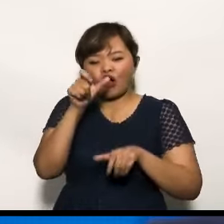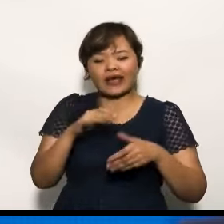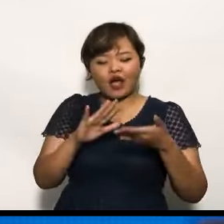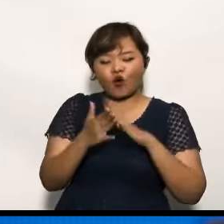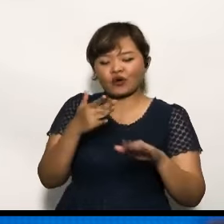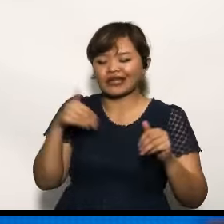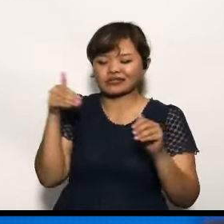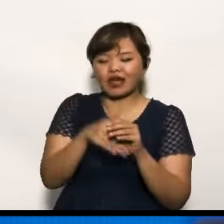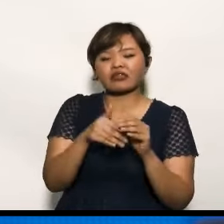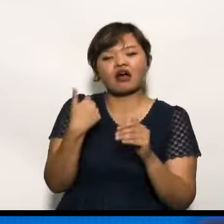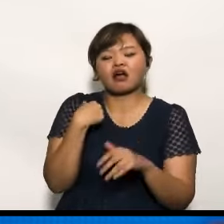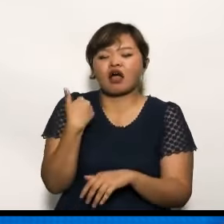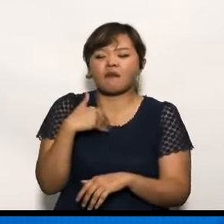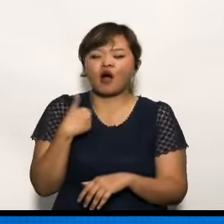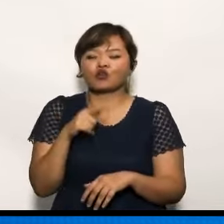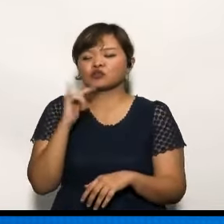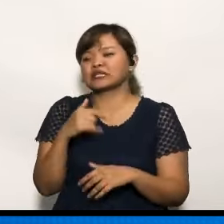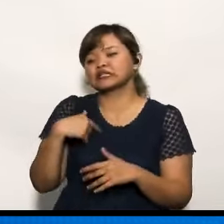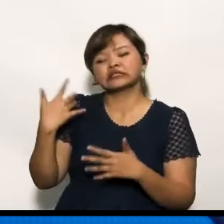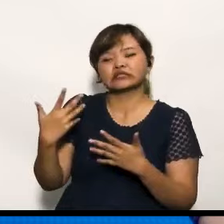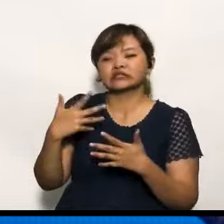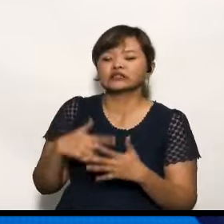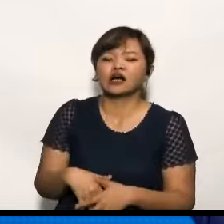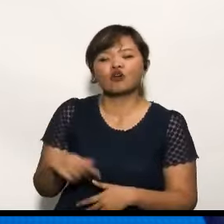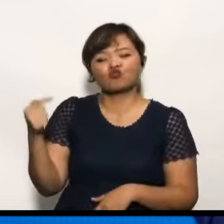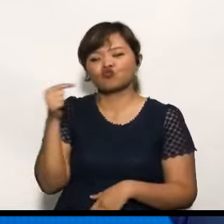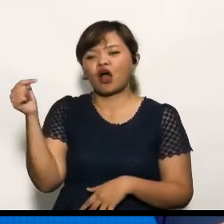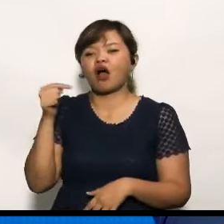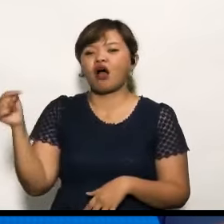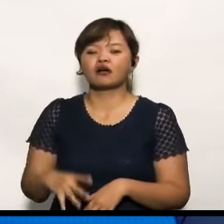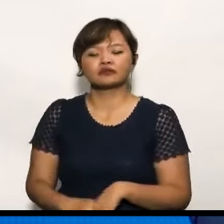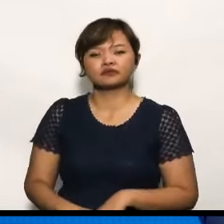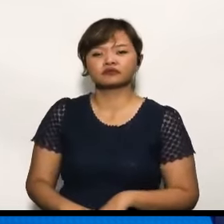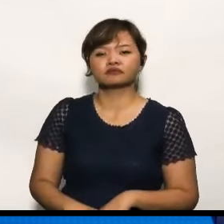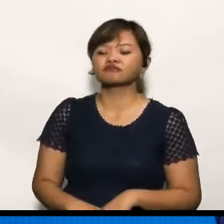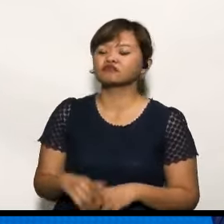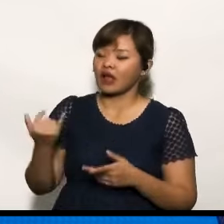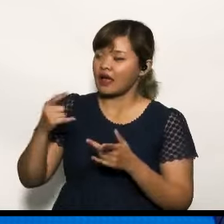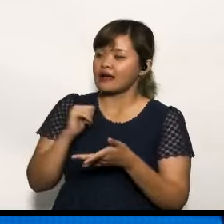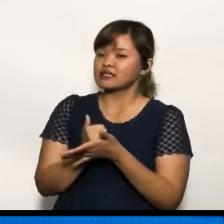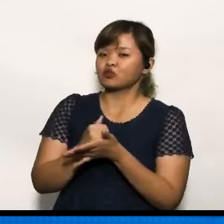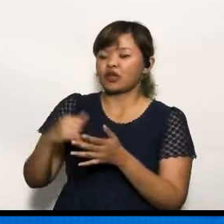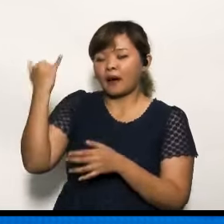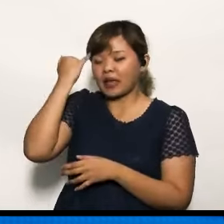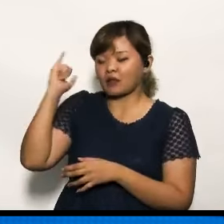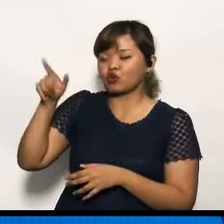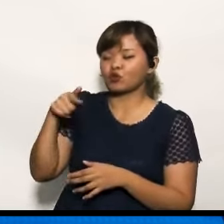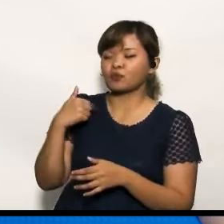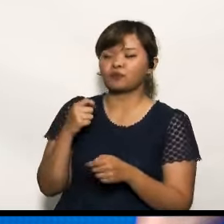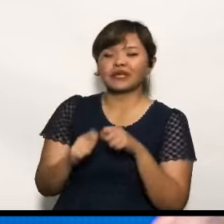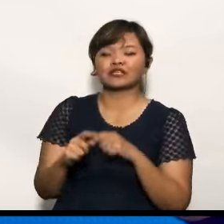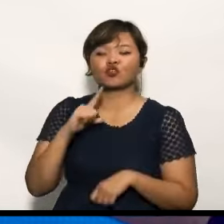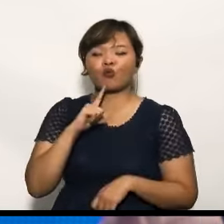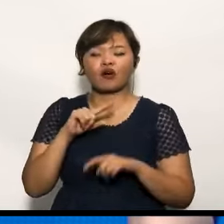berkomunitas, they have so much knowledge. 1 Korintus 8 ayat 1 katakan apa? Pengetahuan membuat seorang sombong,